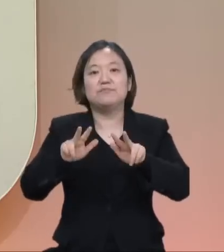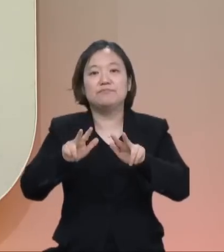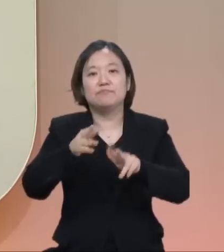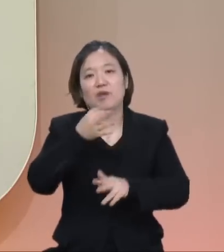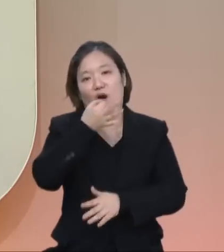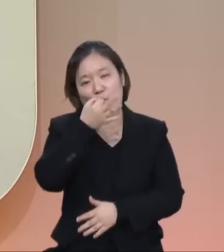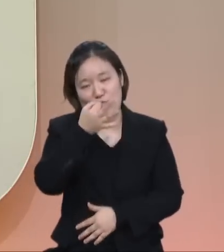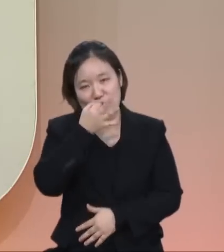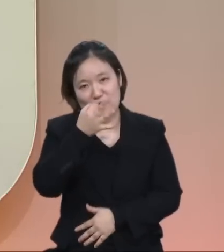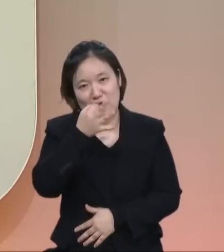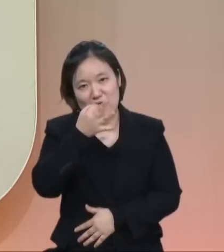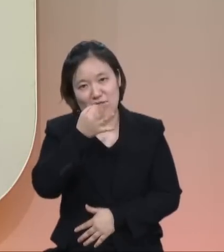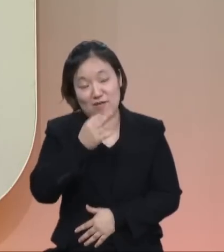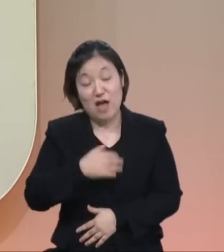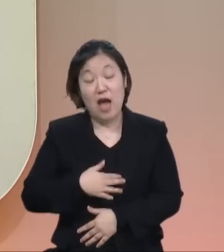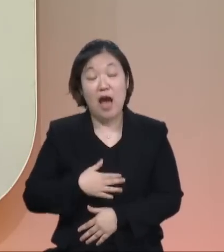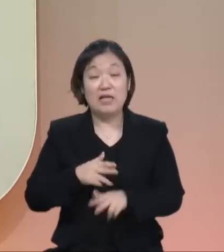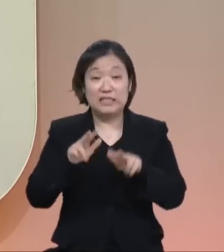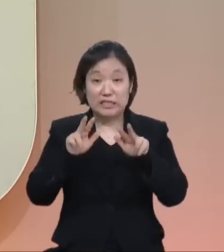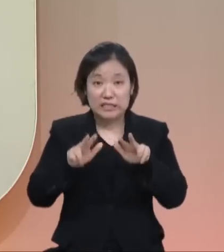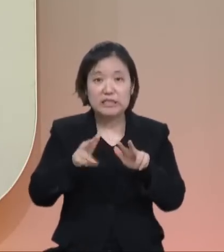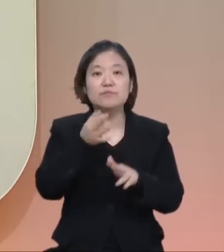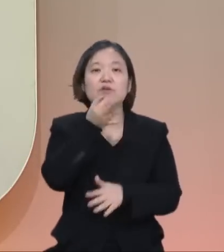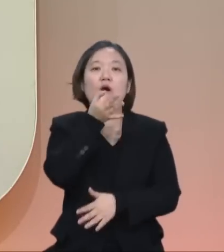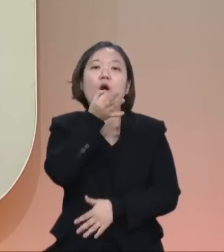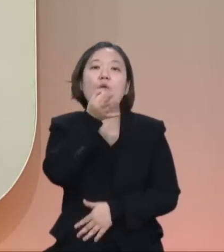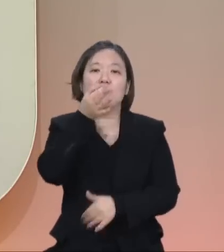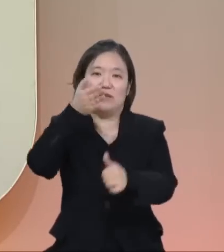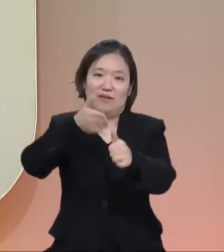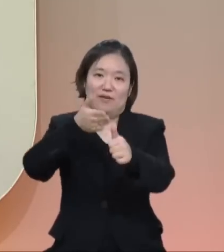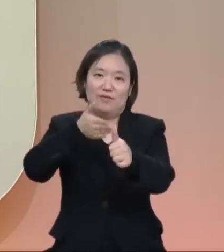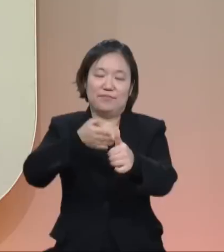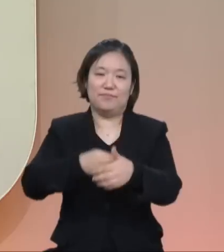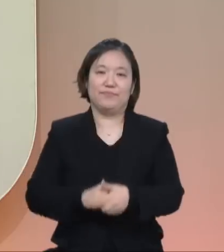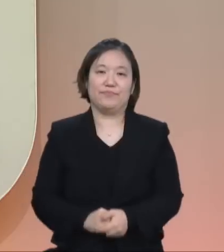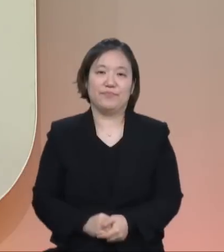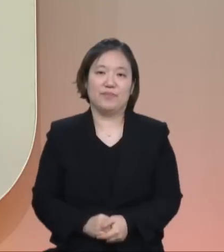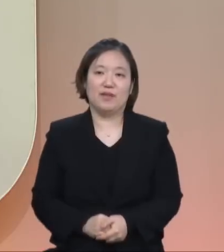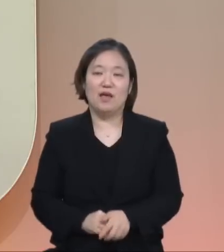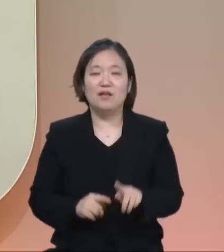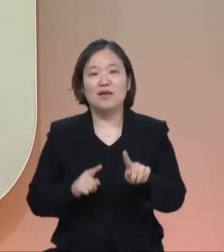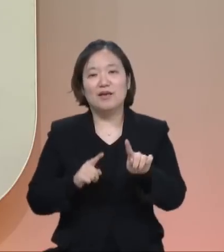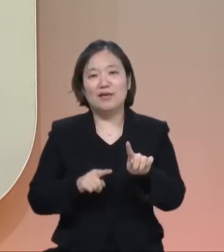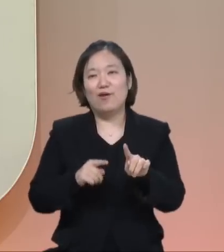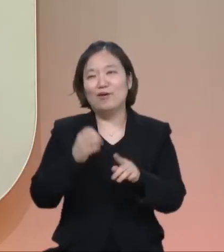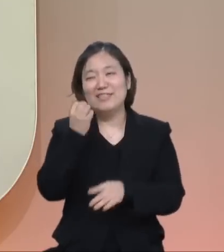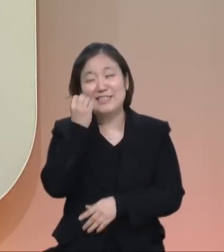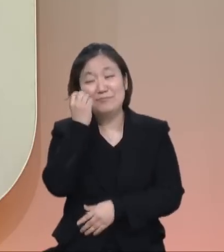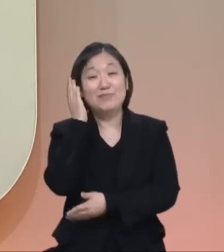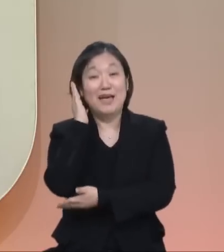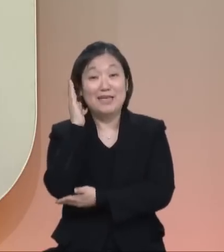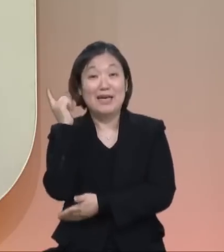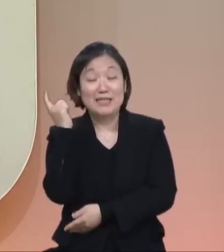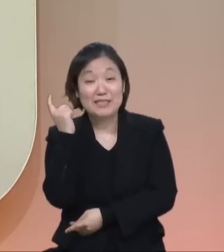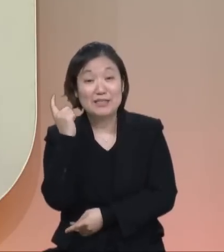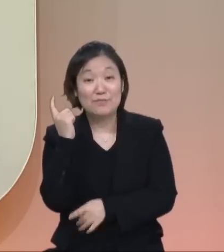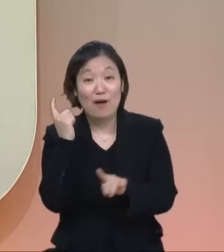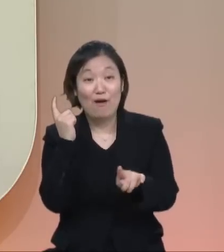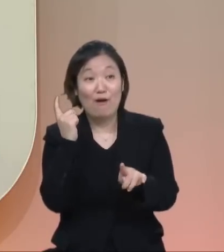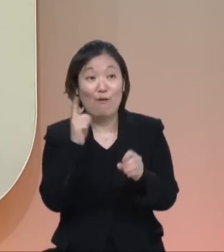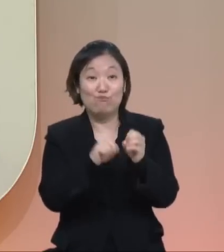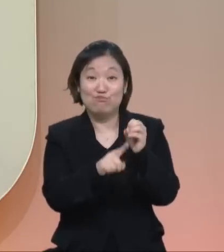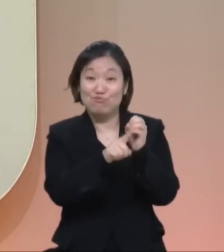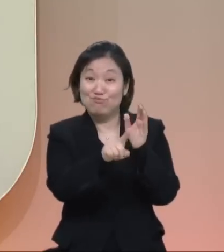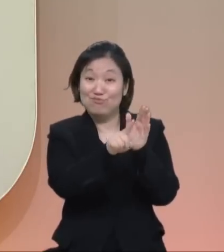염불하십시오 바로 지금이 순간입니다 이런 이야기를 들으면 더 많은 불자님들이